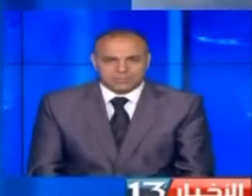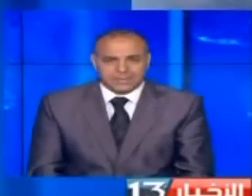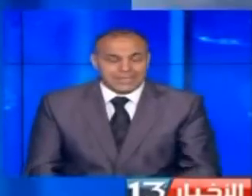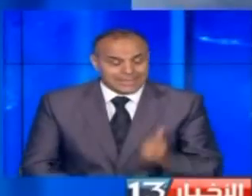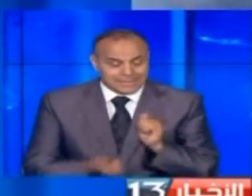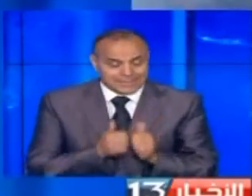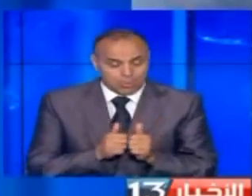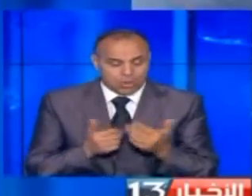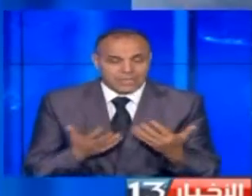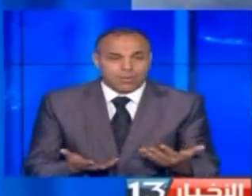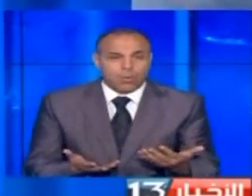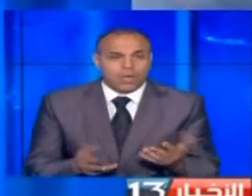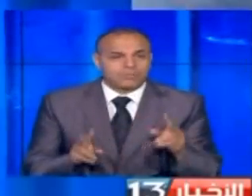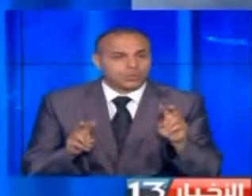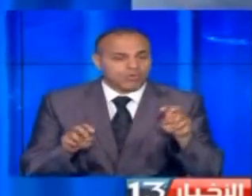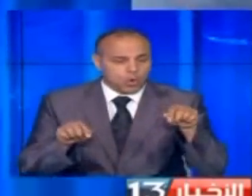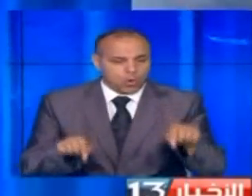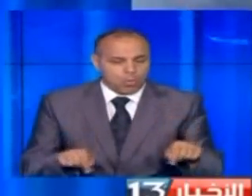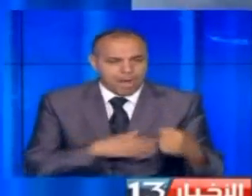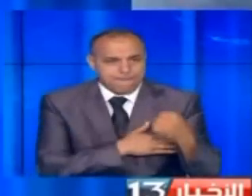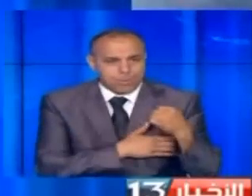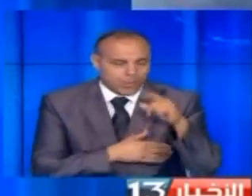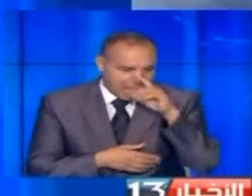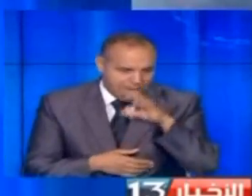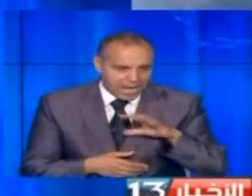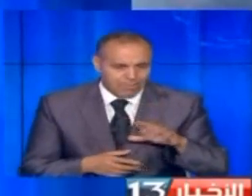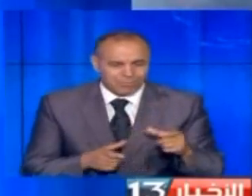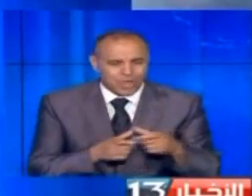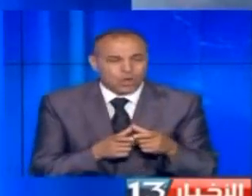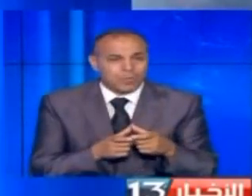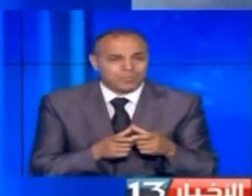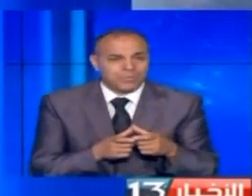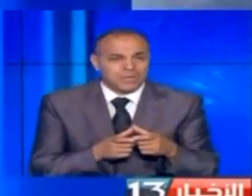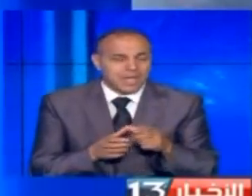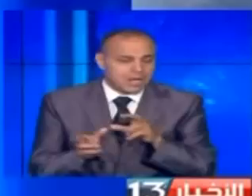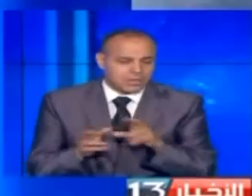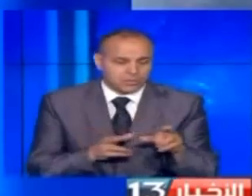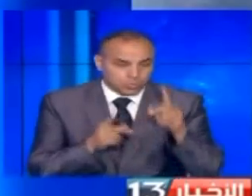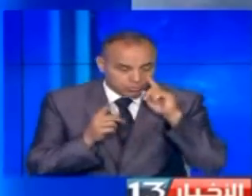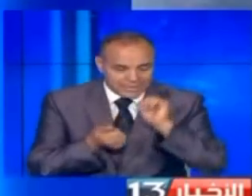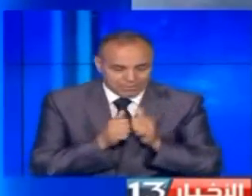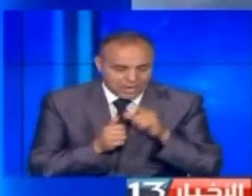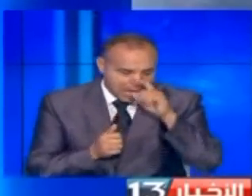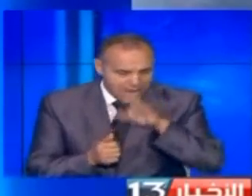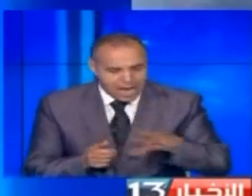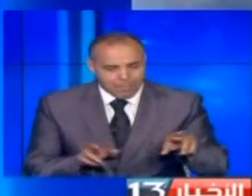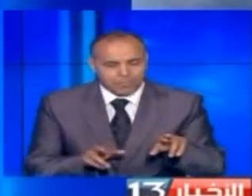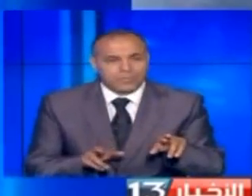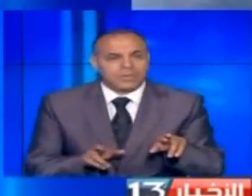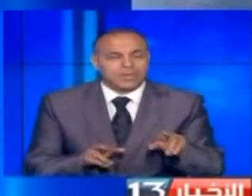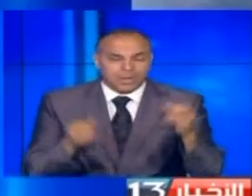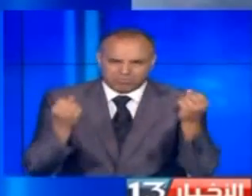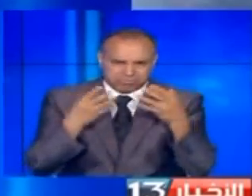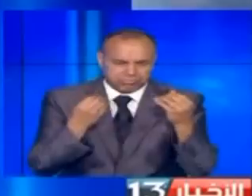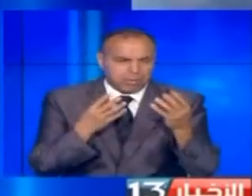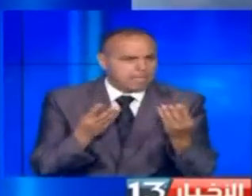صفحة الخبر الرياضي نتوقف فيها اليوم عند البطولة العربية للأندية التي عادت إلى المشهد الرياضي العربي